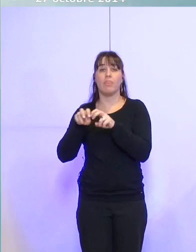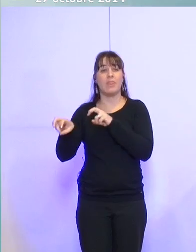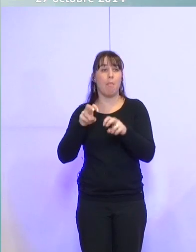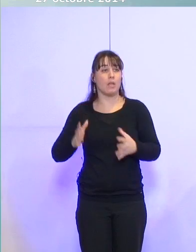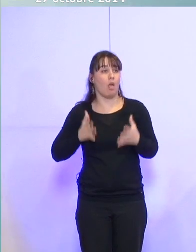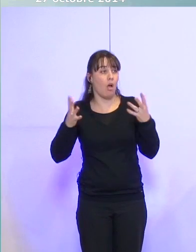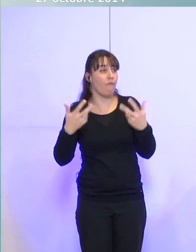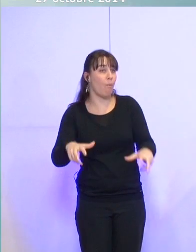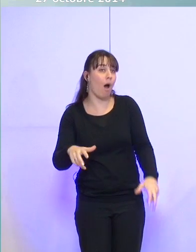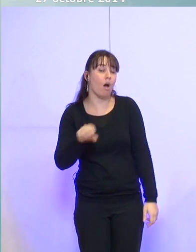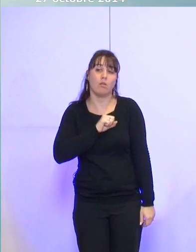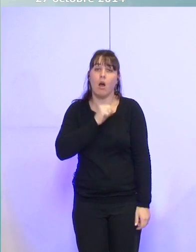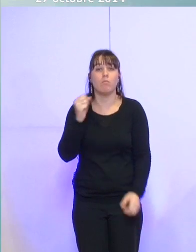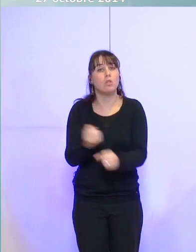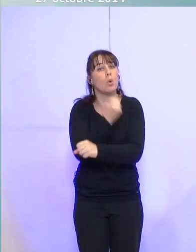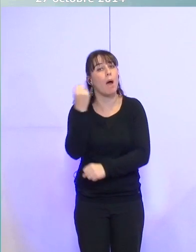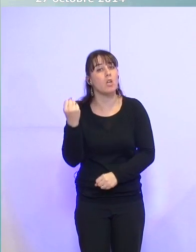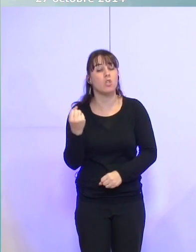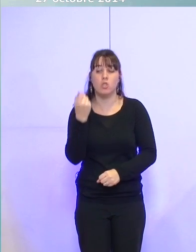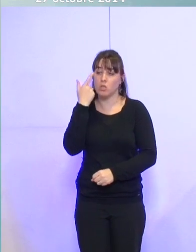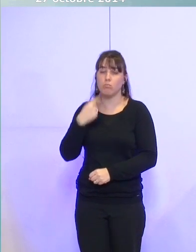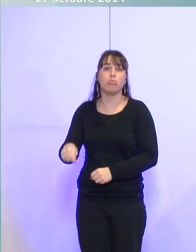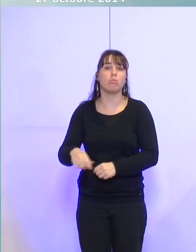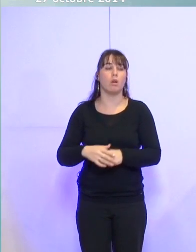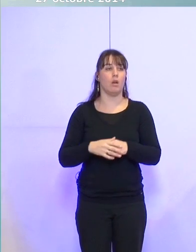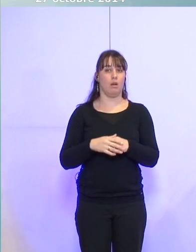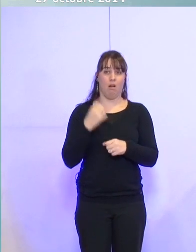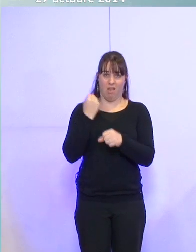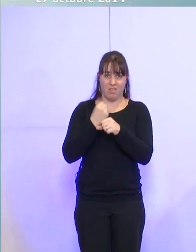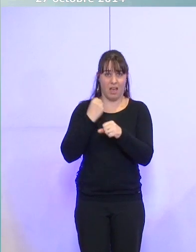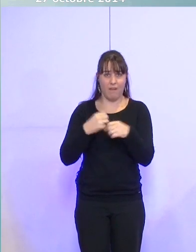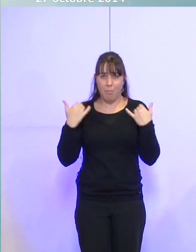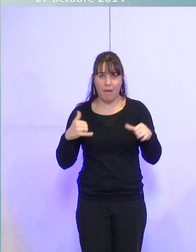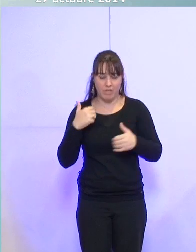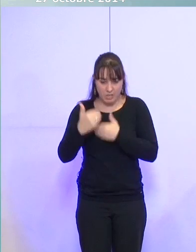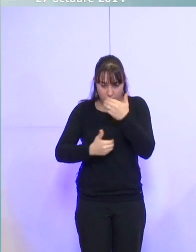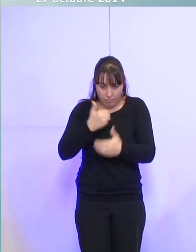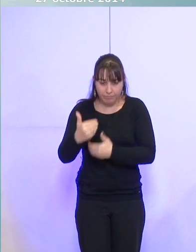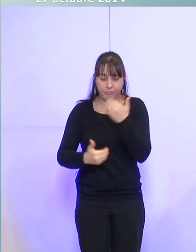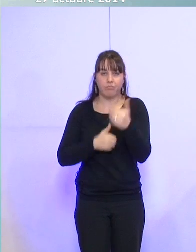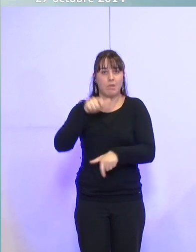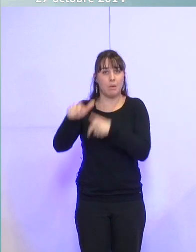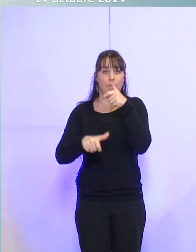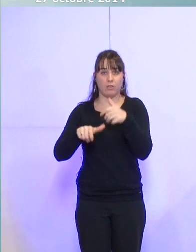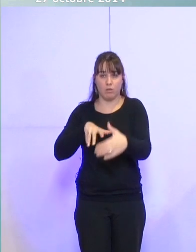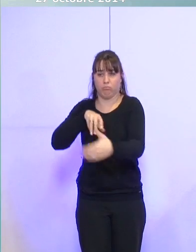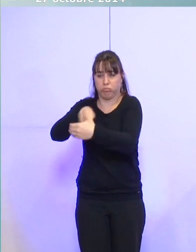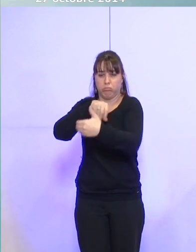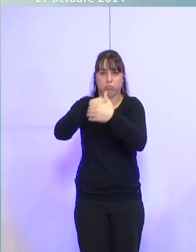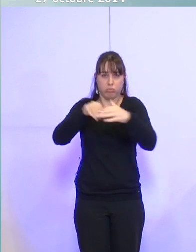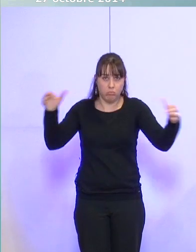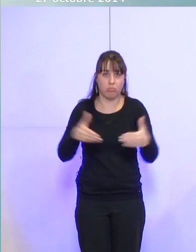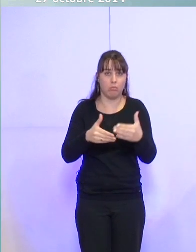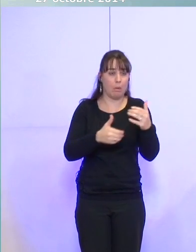part. Ce travail, il continue, alimenté par les contributions de tous les acteurs, publics